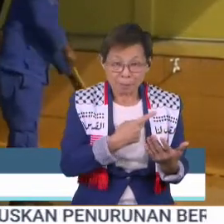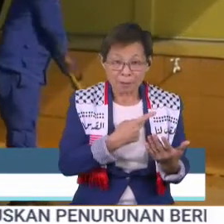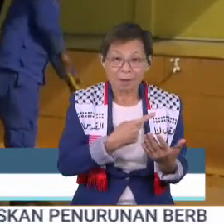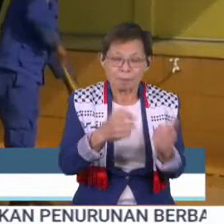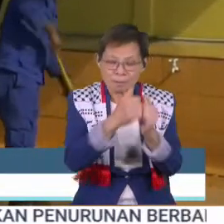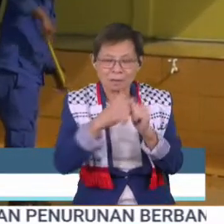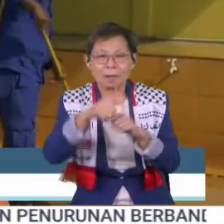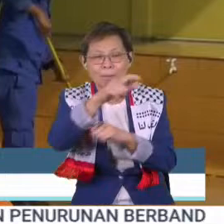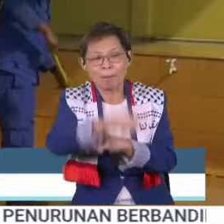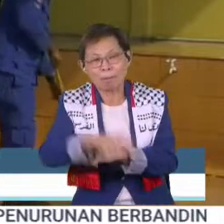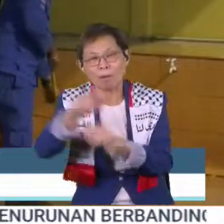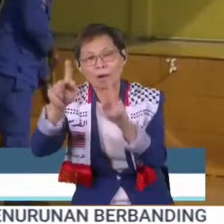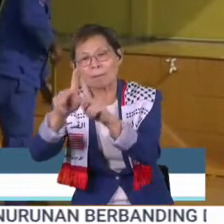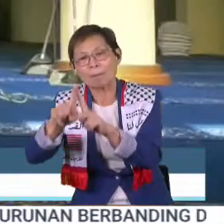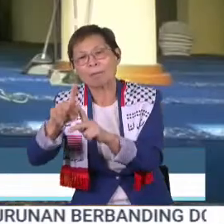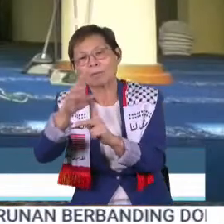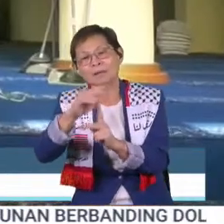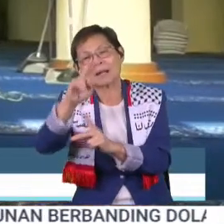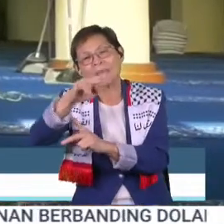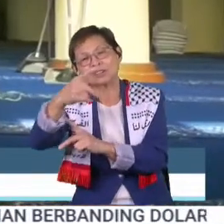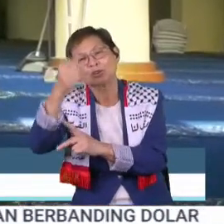NGO untuk membersihkan masjid ini.